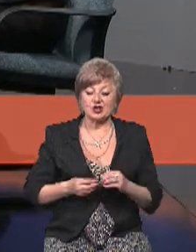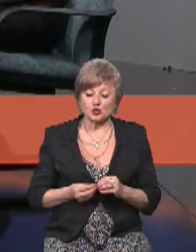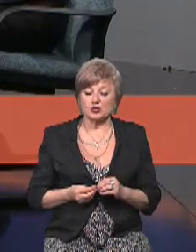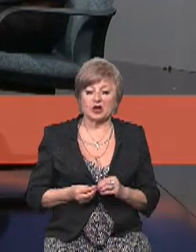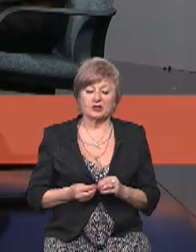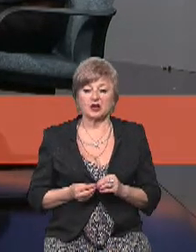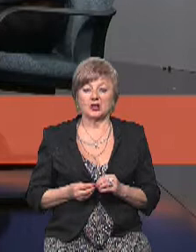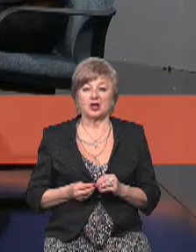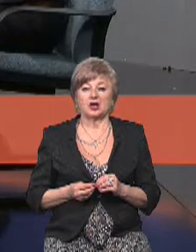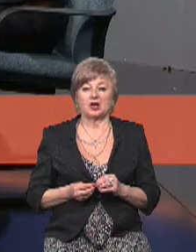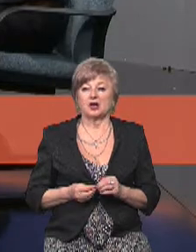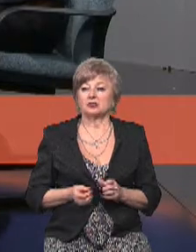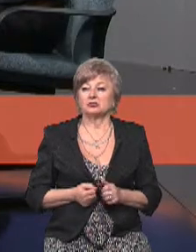наради?